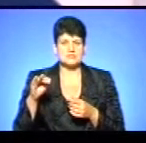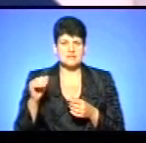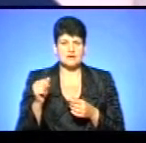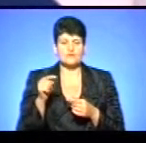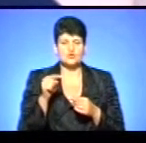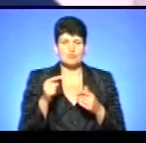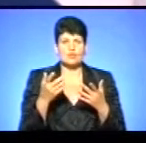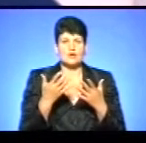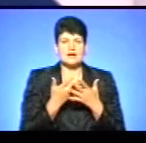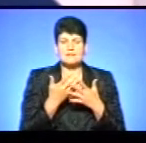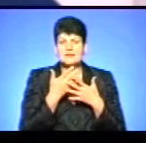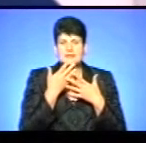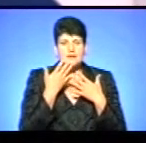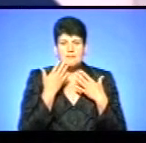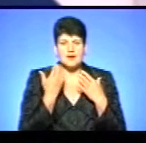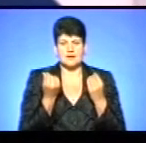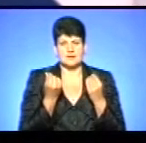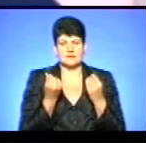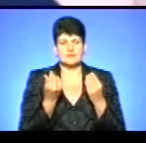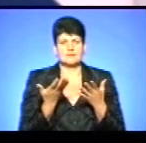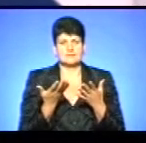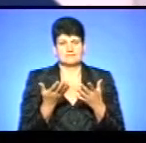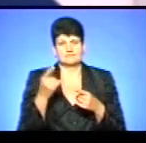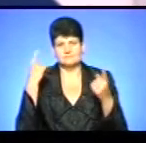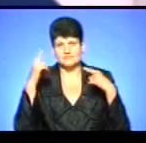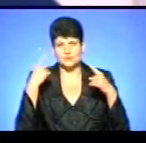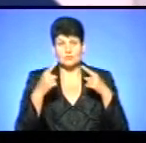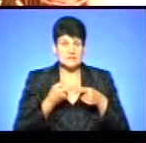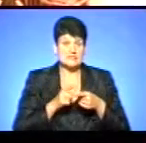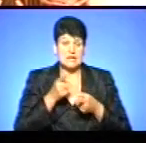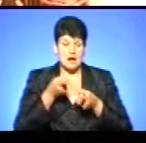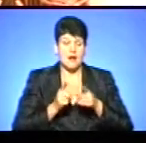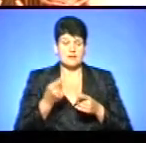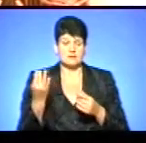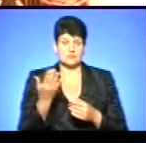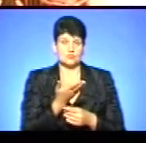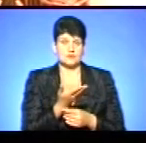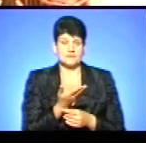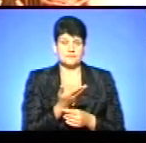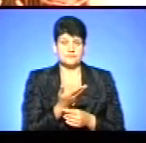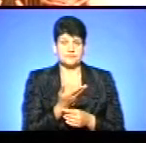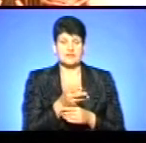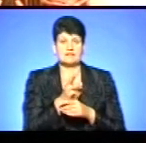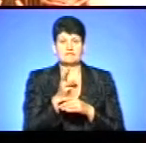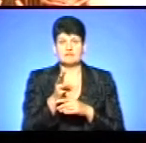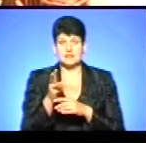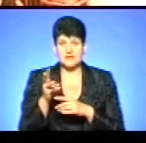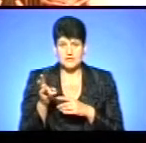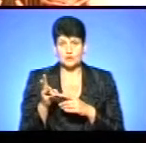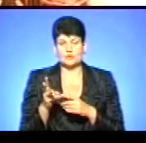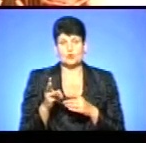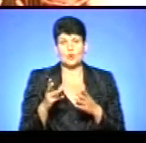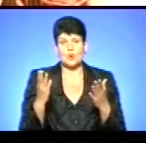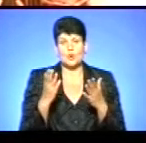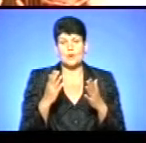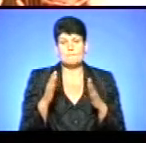немає жодного постановочного кадру, бо це справжня реальна історія. Фактично, відеоряд до пісні – це сходження. Не